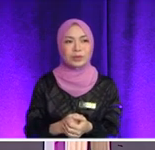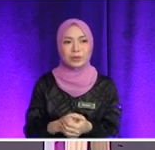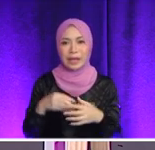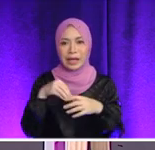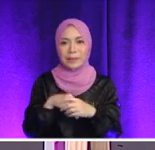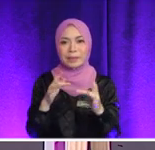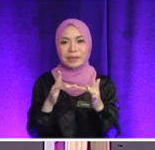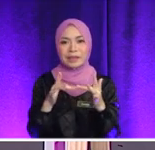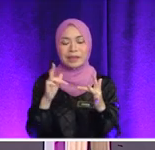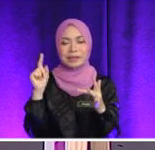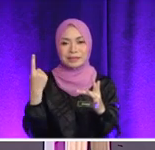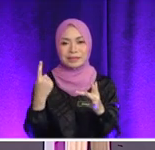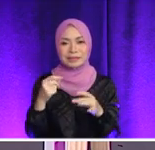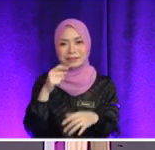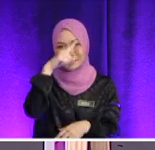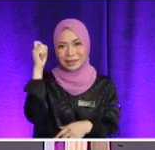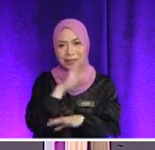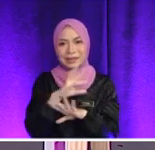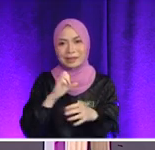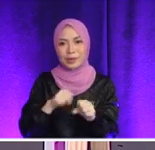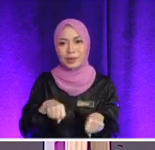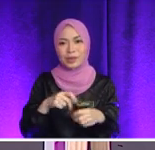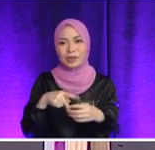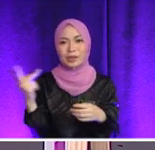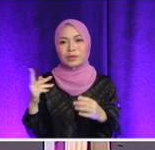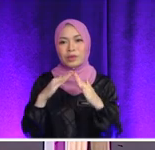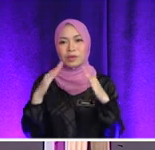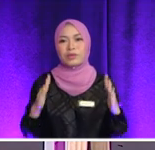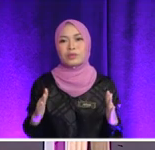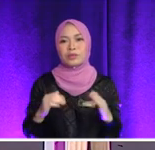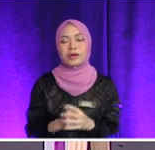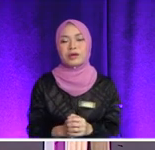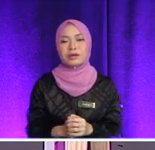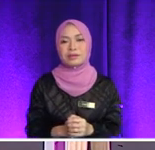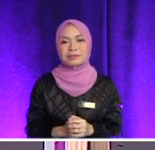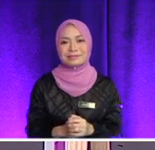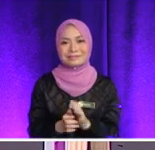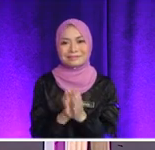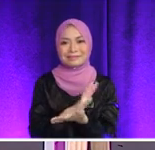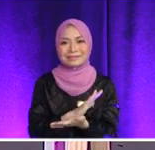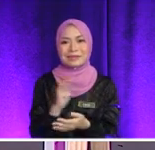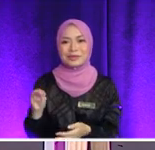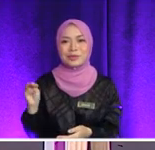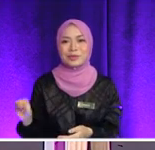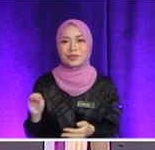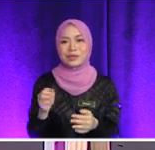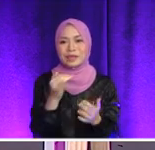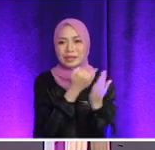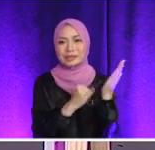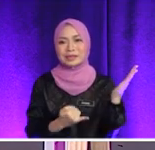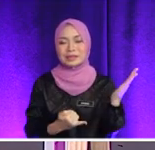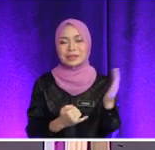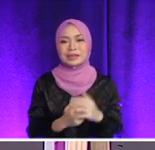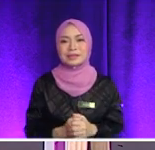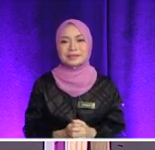student atau poin yang graduate aliran seni itu sendiri seperti contoh grafik